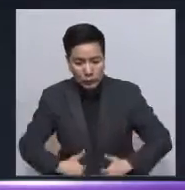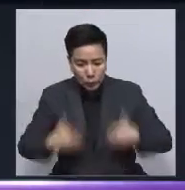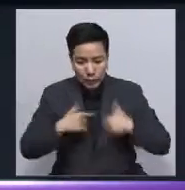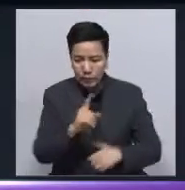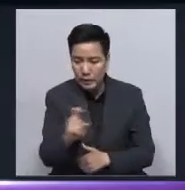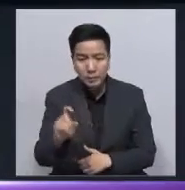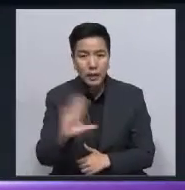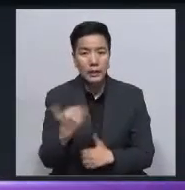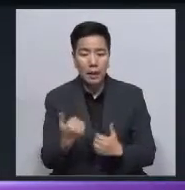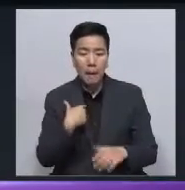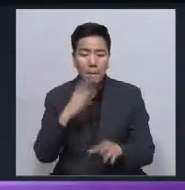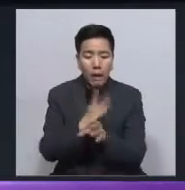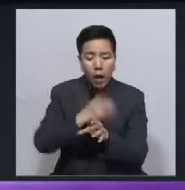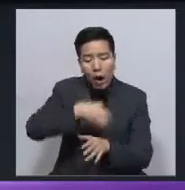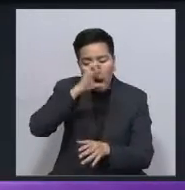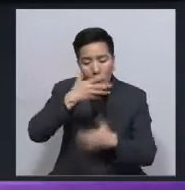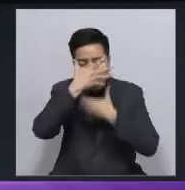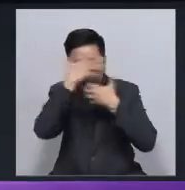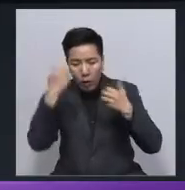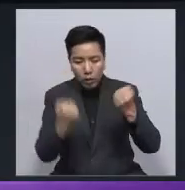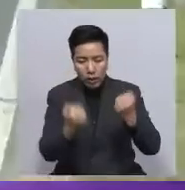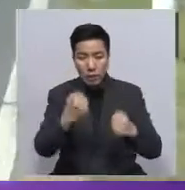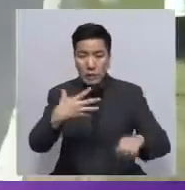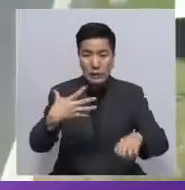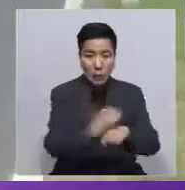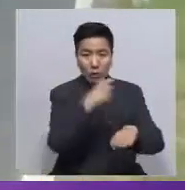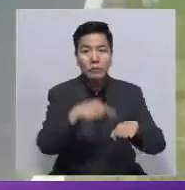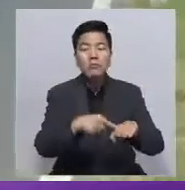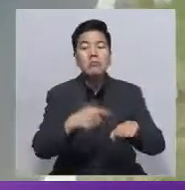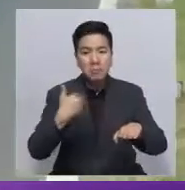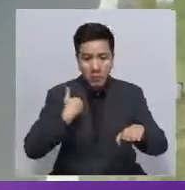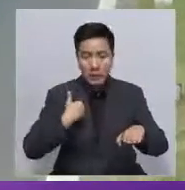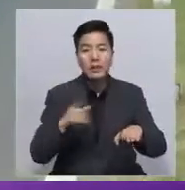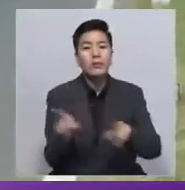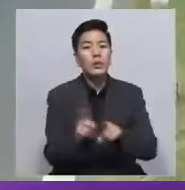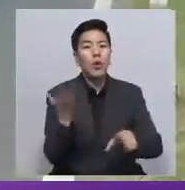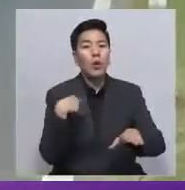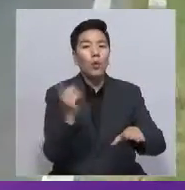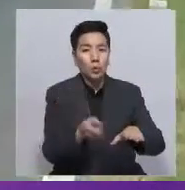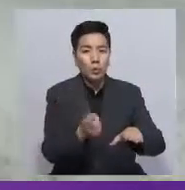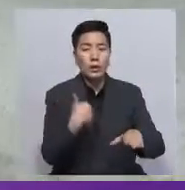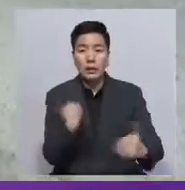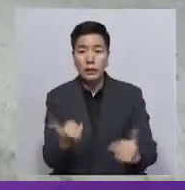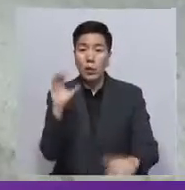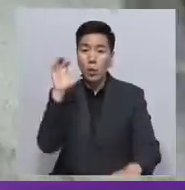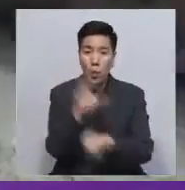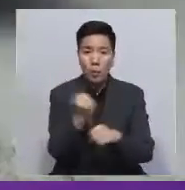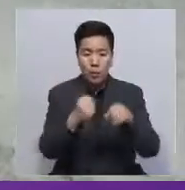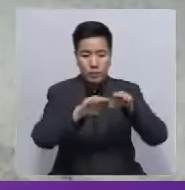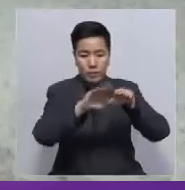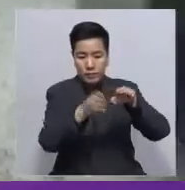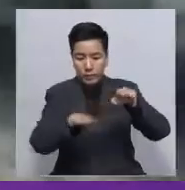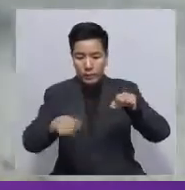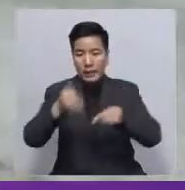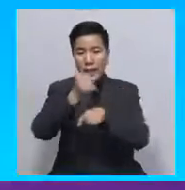การเมาและขับจับยึดรถยังคงจะบังคับใช้นะครับในช่วงเทศกาลสงกรานต์ปีนี้รวมไปถึงการควบคุมการนั่งท้ายรถกระบ